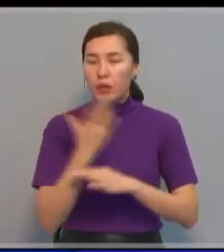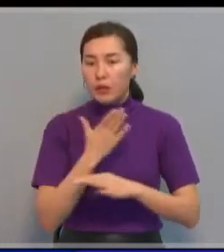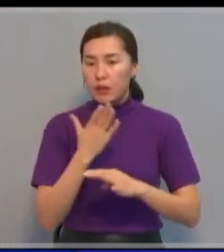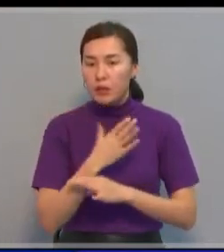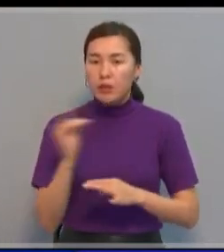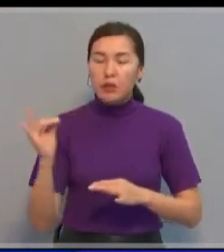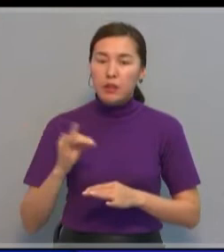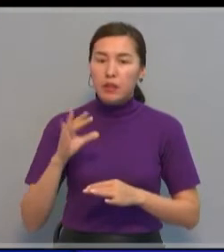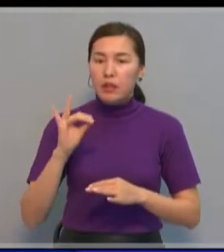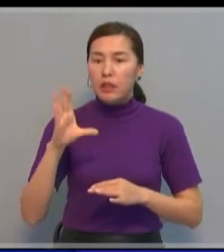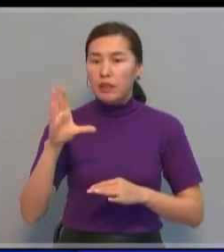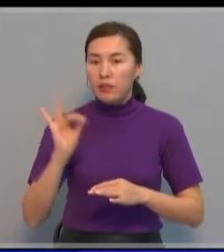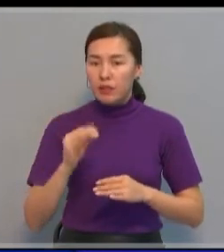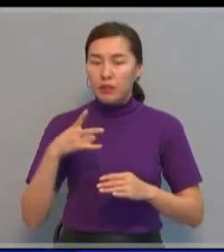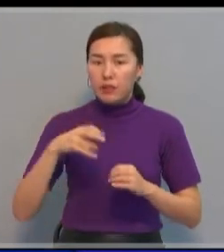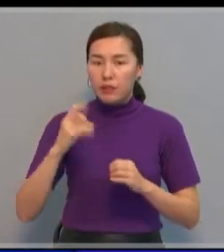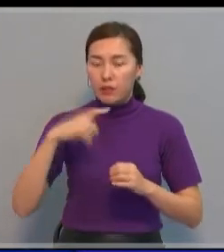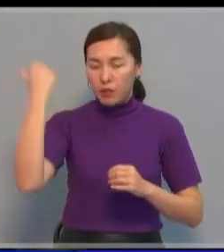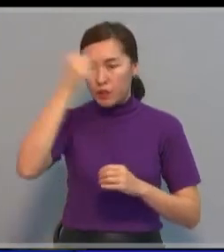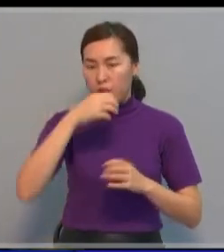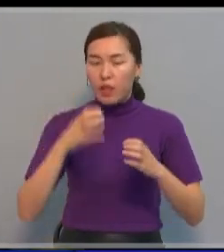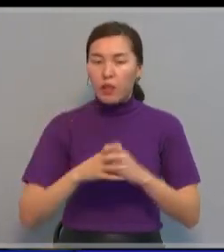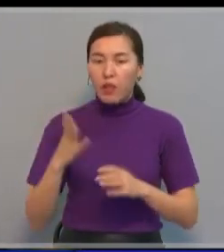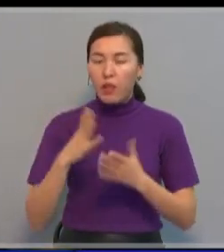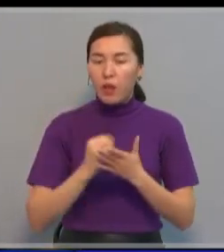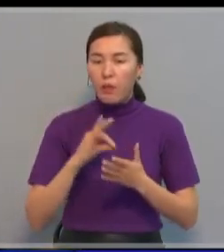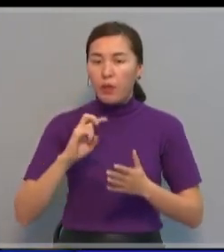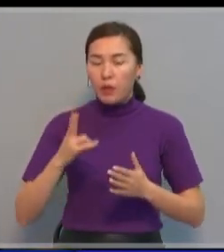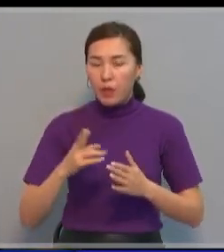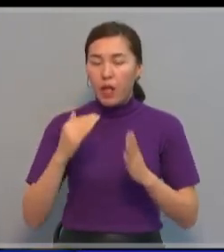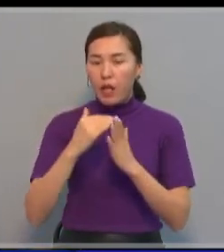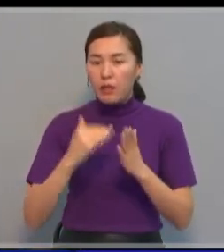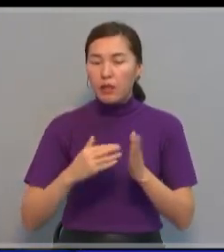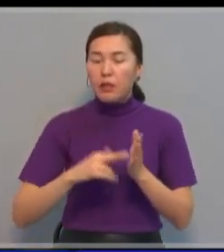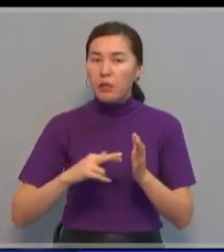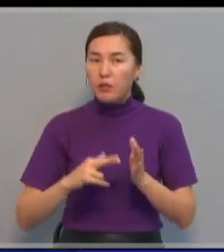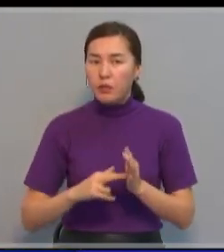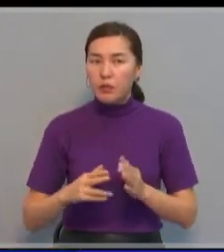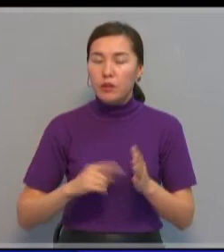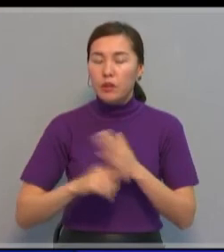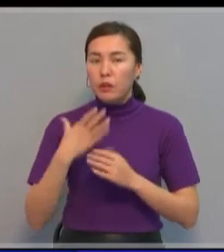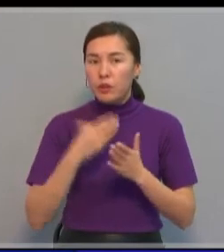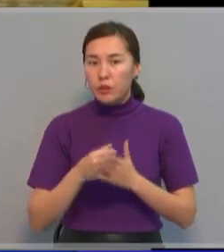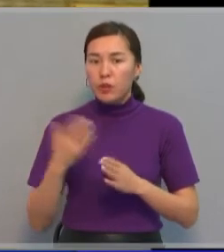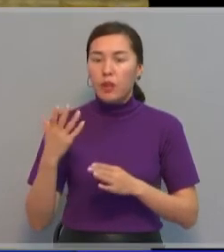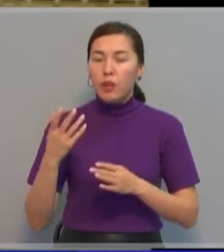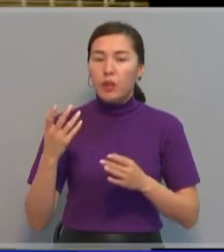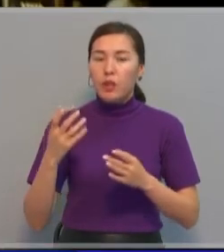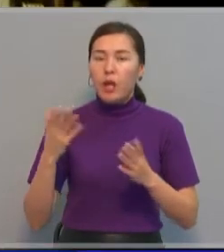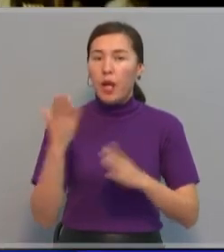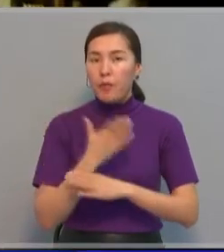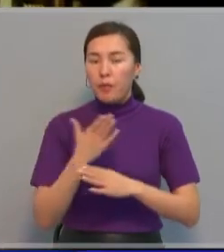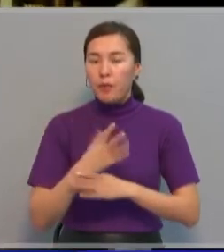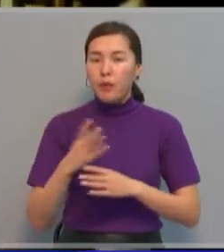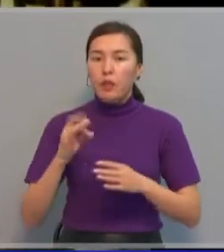онлайн-кинотеатре «Иви». С 2011 года корпоративный фонд «Булашак» в рамках проекта «Начни с себя» художественного